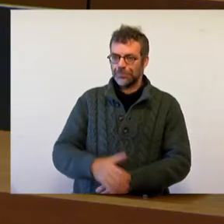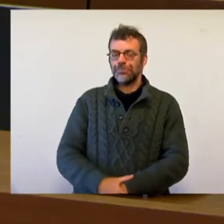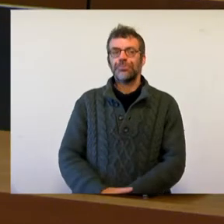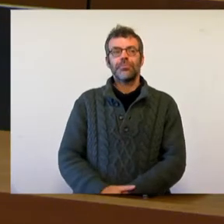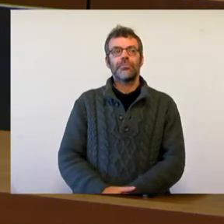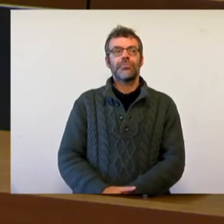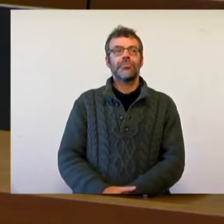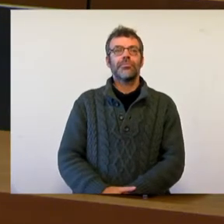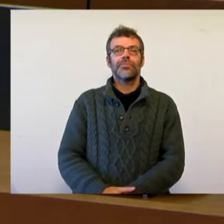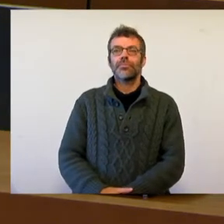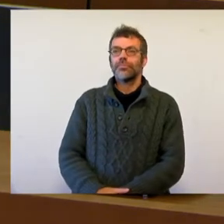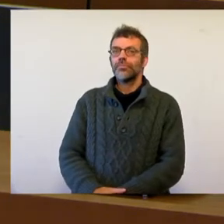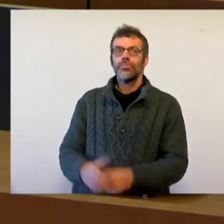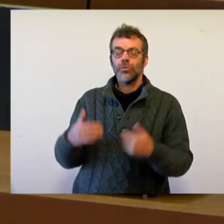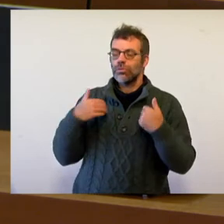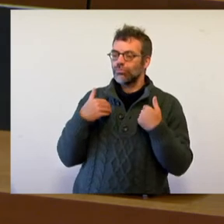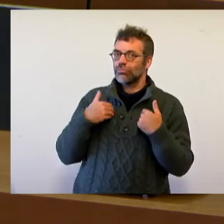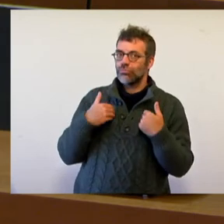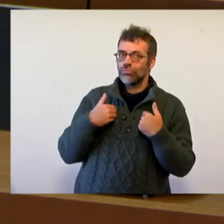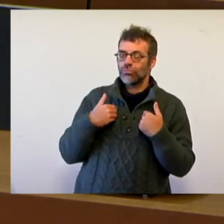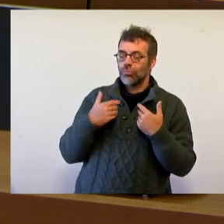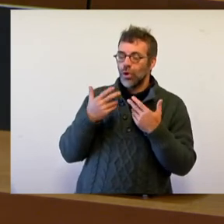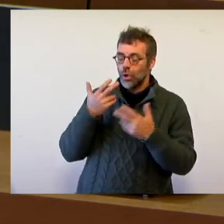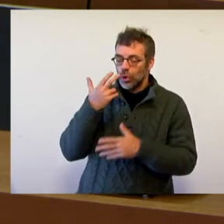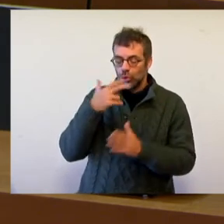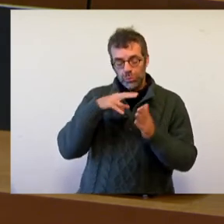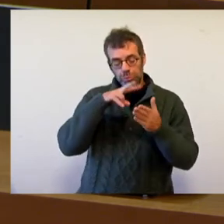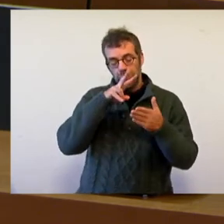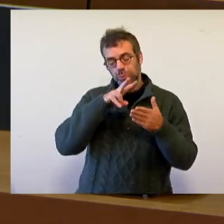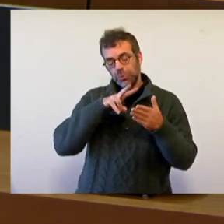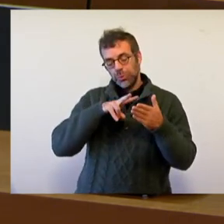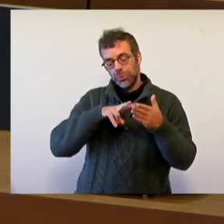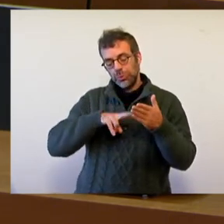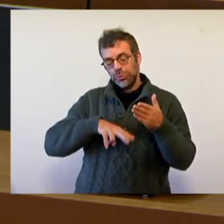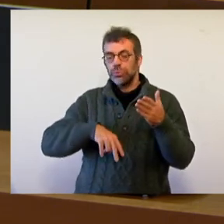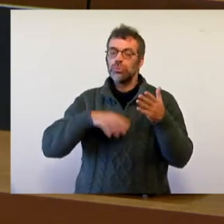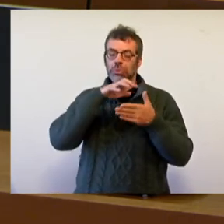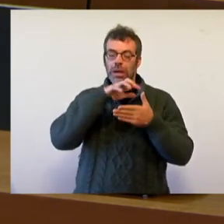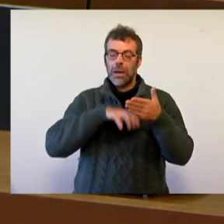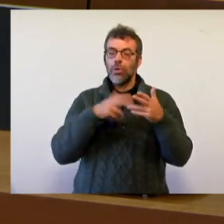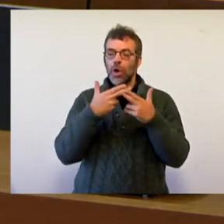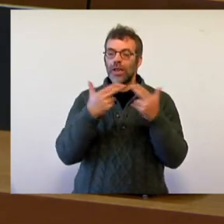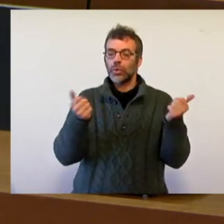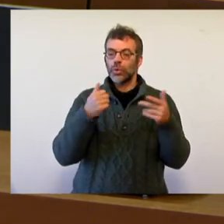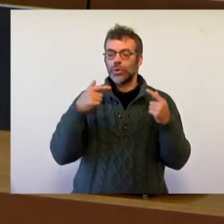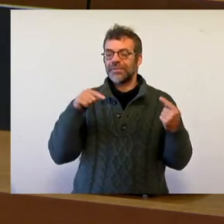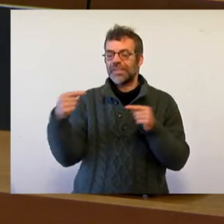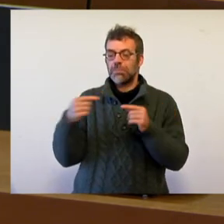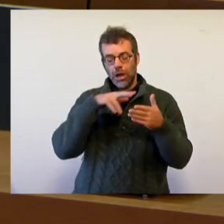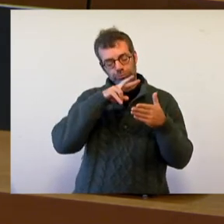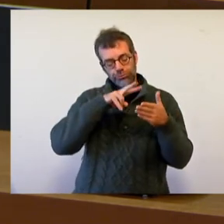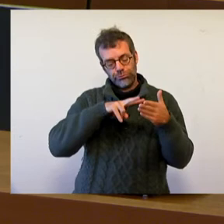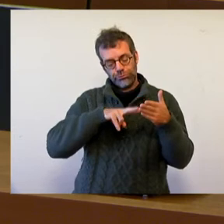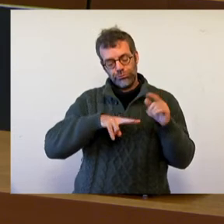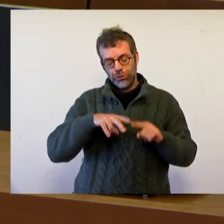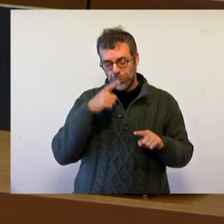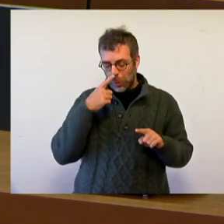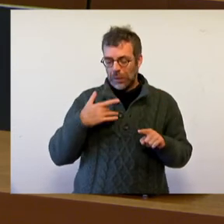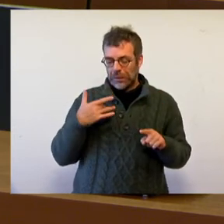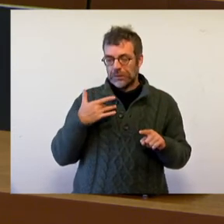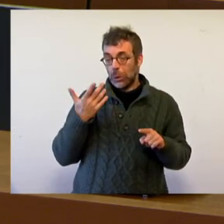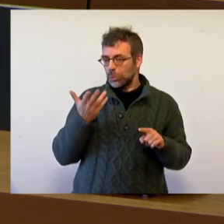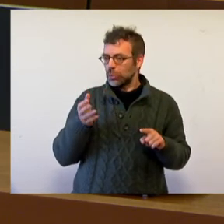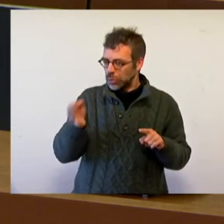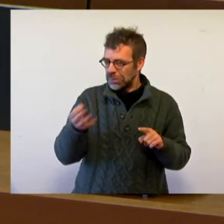J'ai lu avec attention, c'est le moins qu'on puisse faire, le rapport introductif à ce débat. J'ai quelques observations à faire.